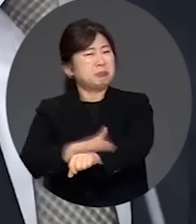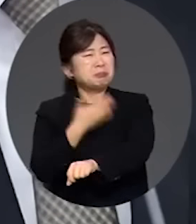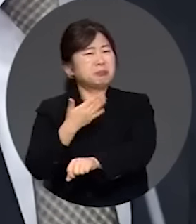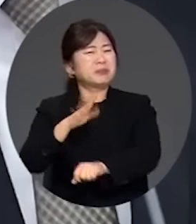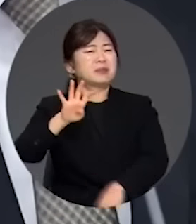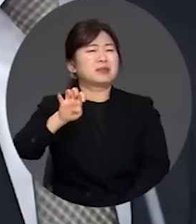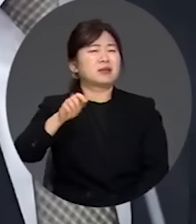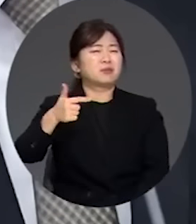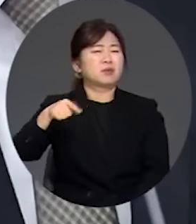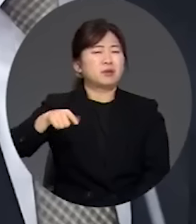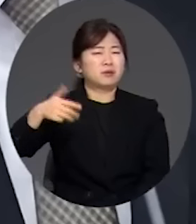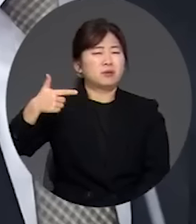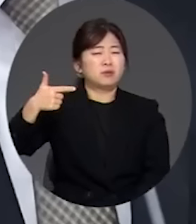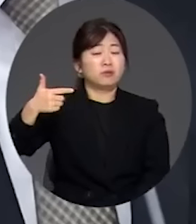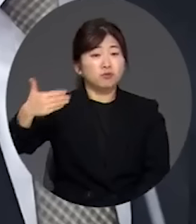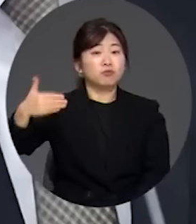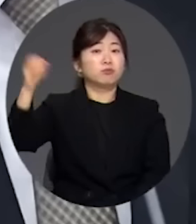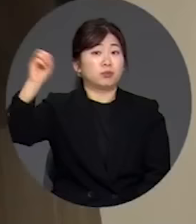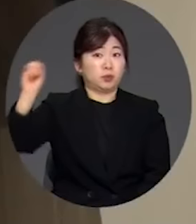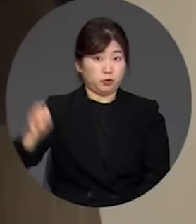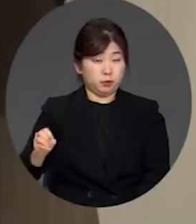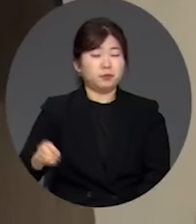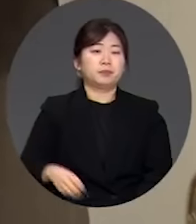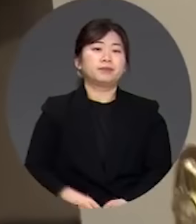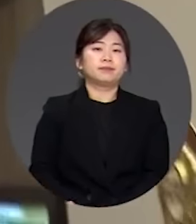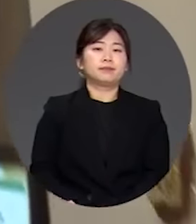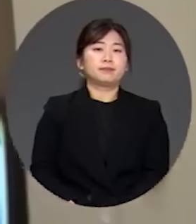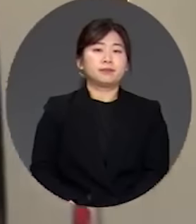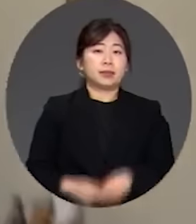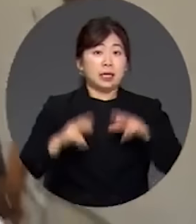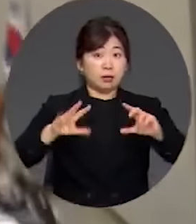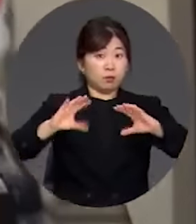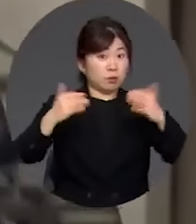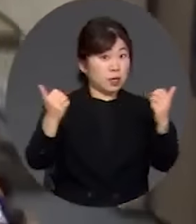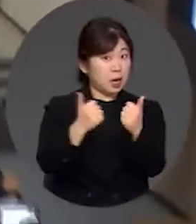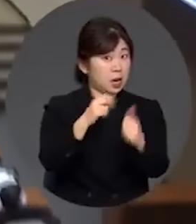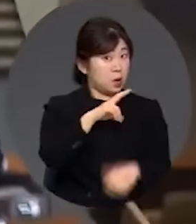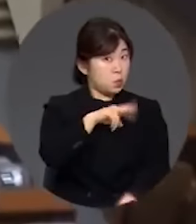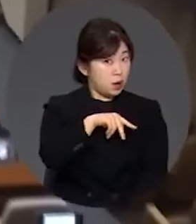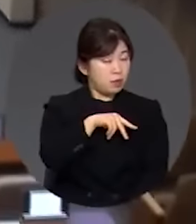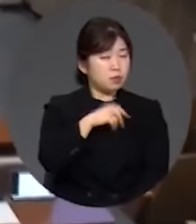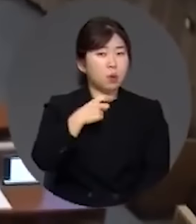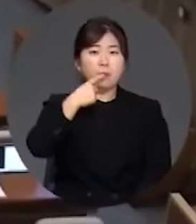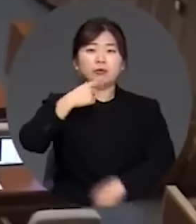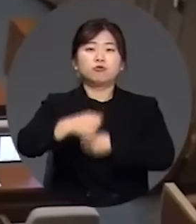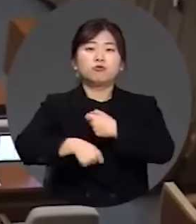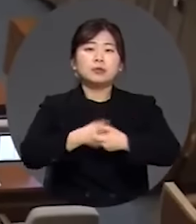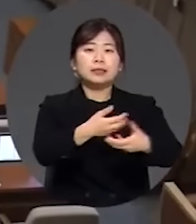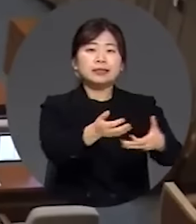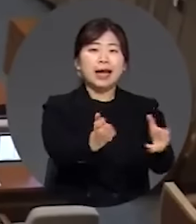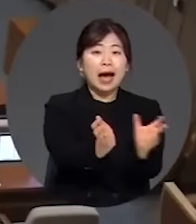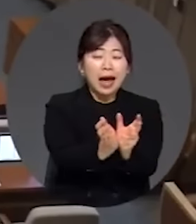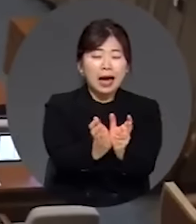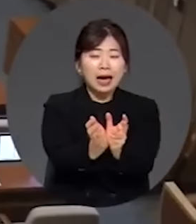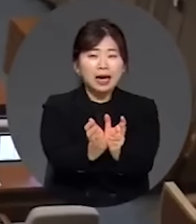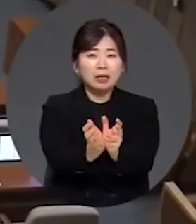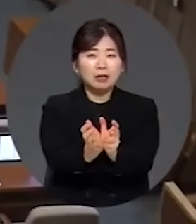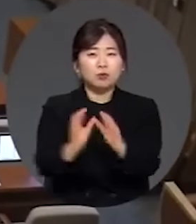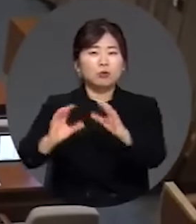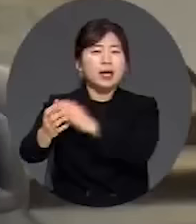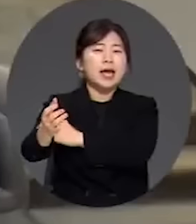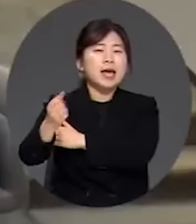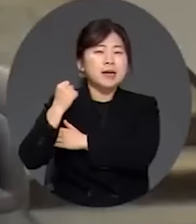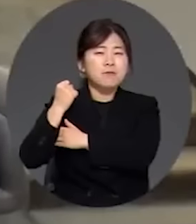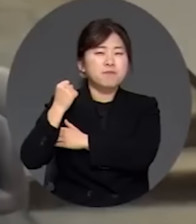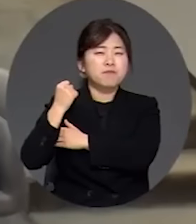49.9% 5차 범위 아니었습니다 현 국회의원을 비롯해 더불어민주당과 국민의 힘 예비 후보간 가상 대결